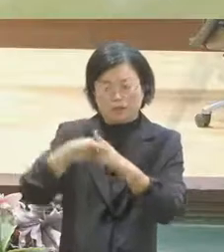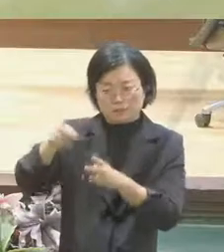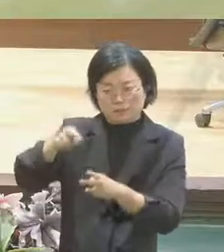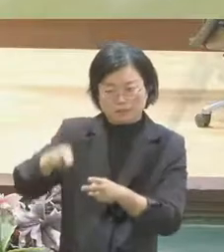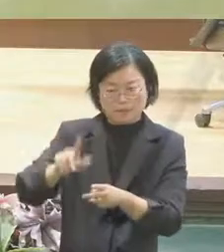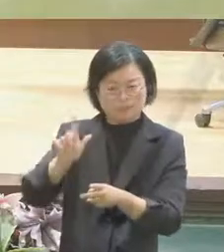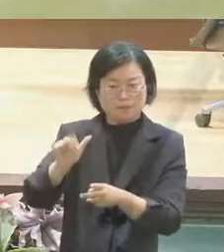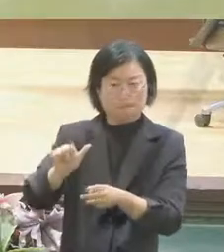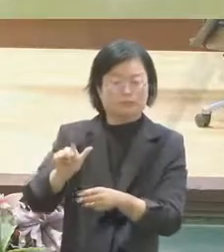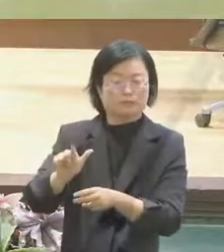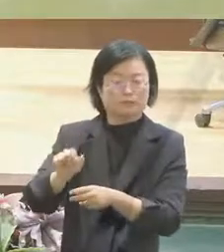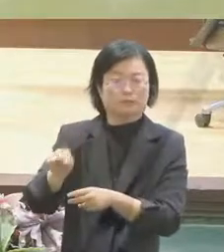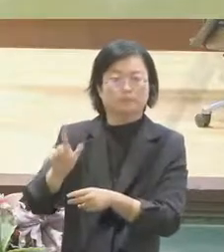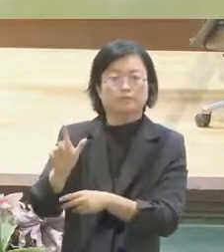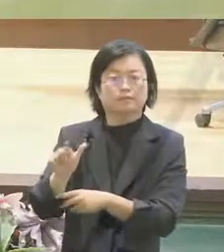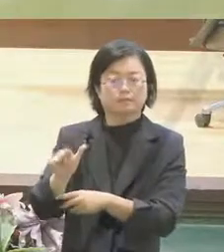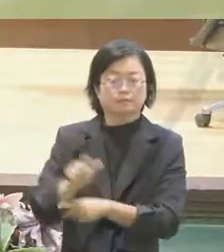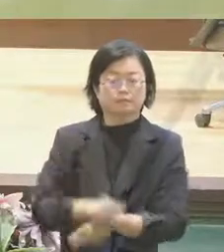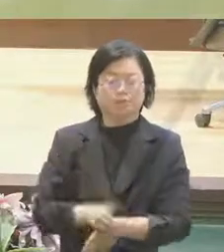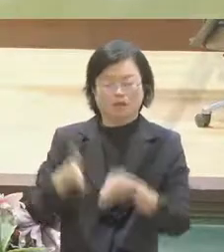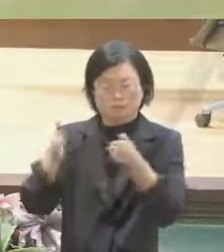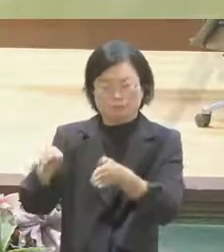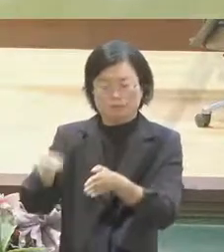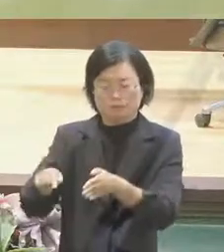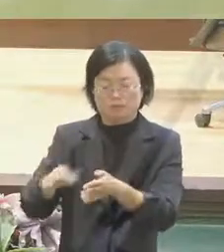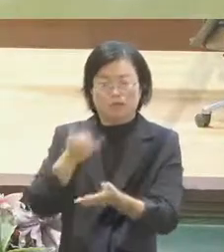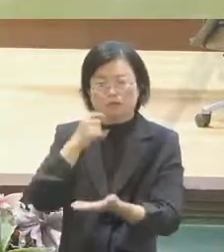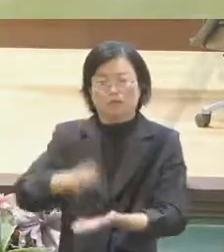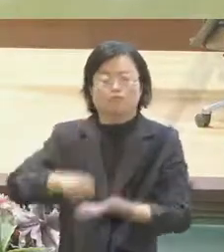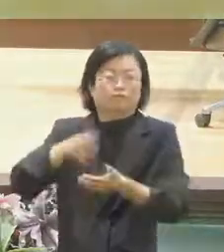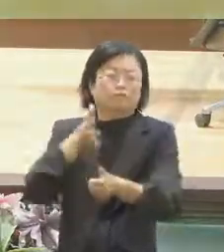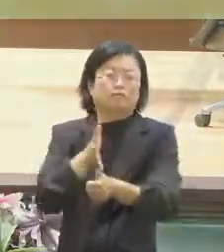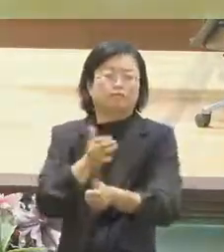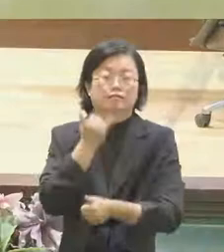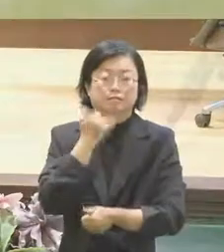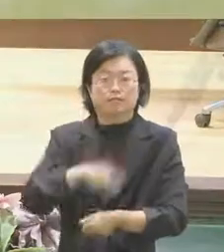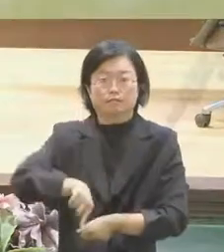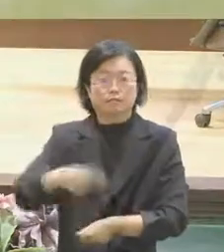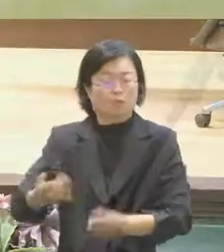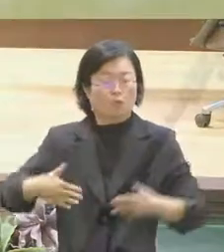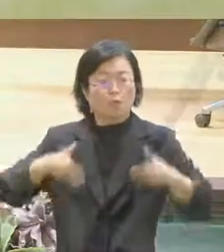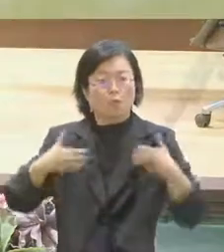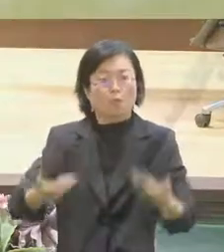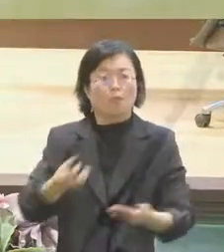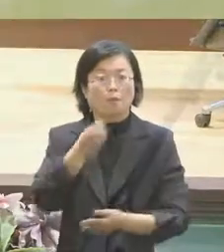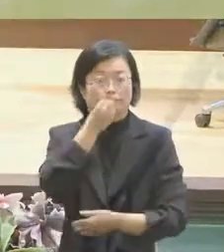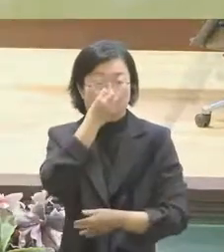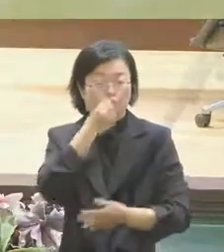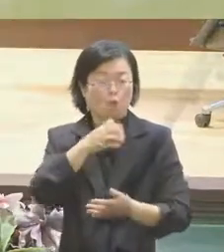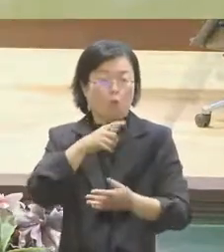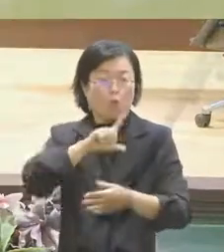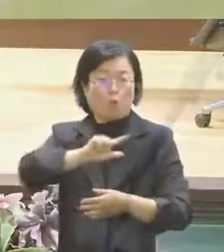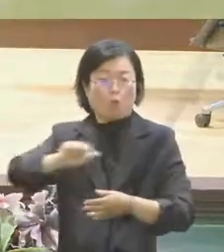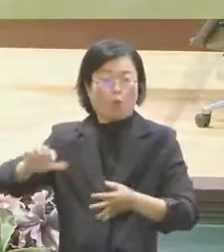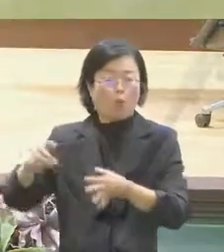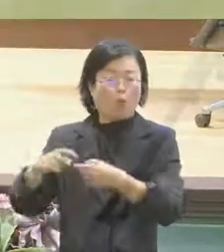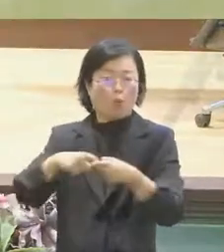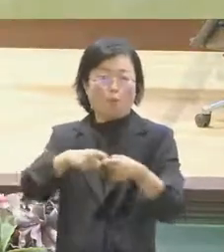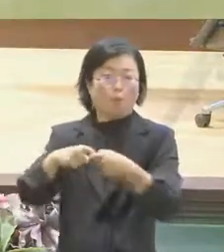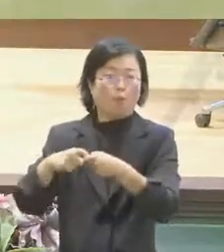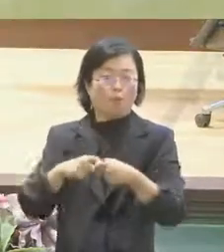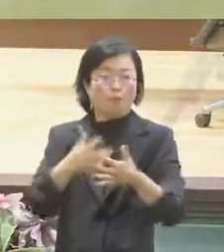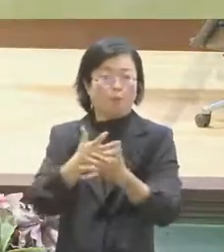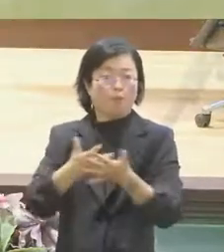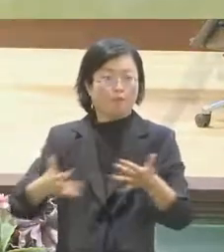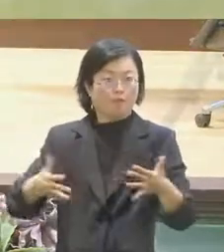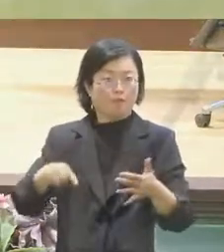才能进去这一场对的 Slido 里面提问。那我们接下来要欢迎来自那个香港互联网协会 Internet